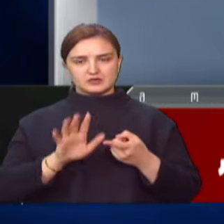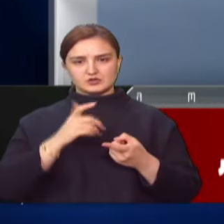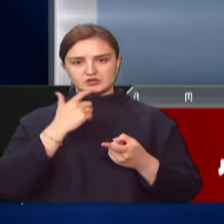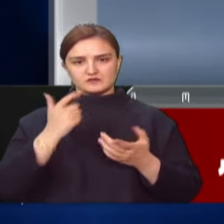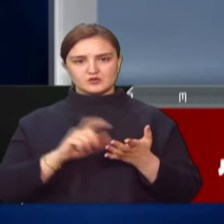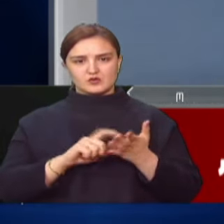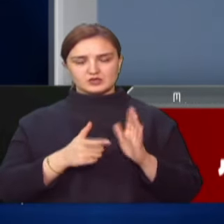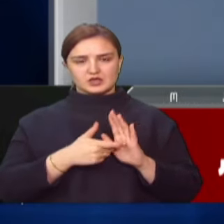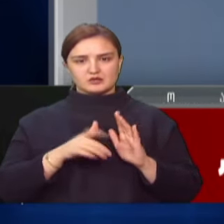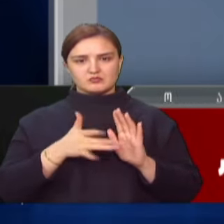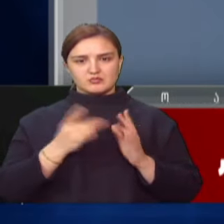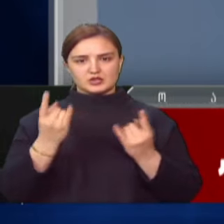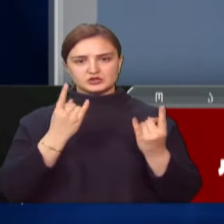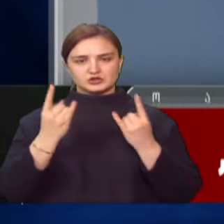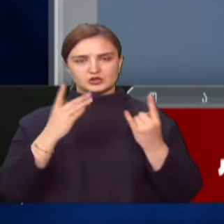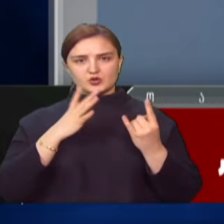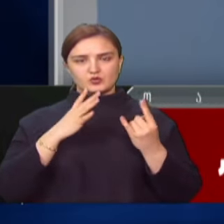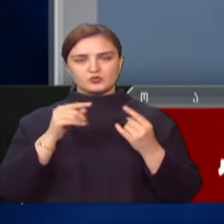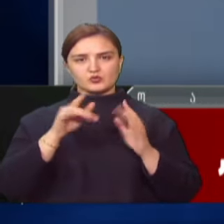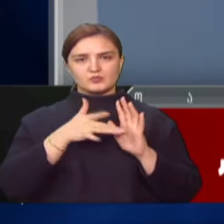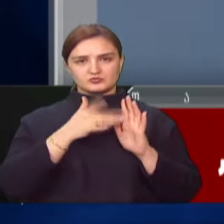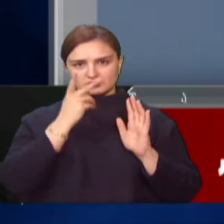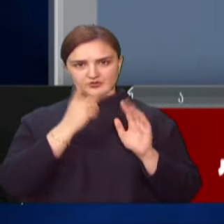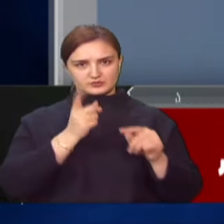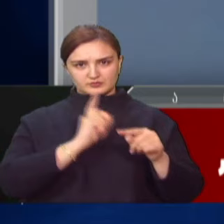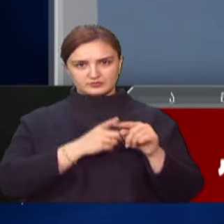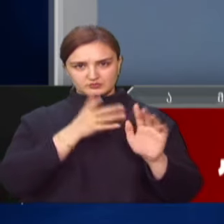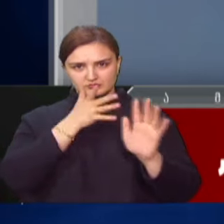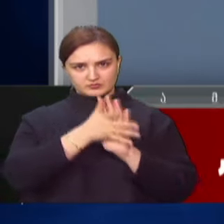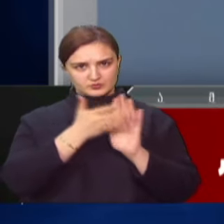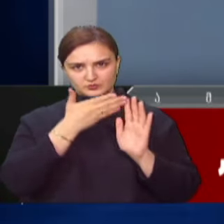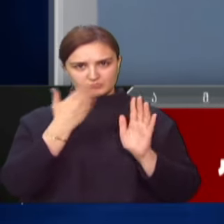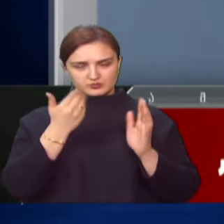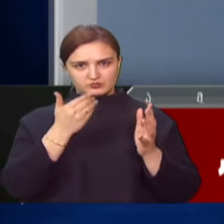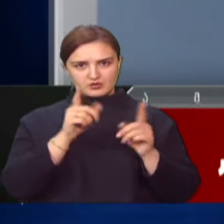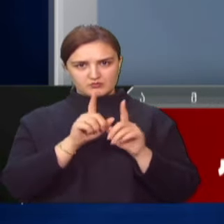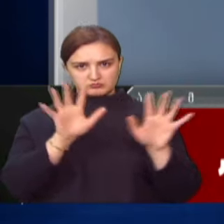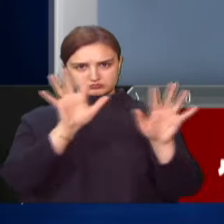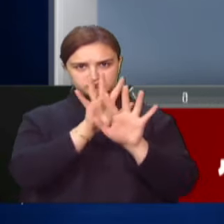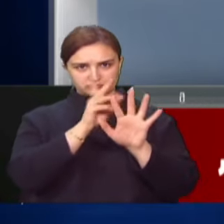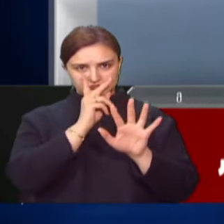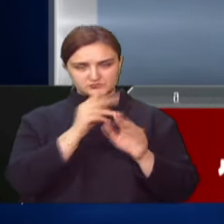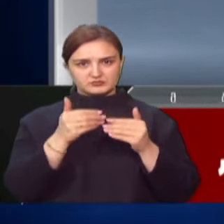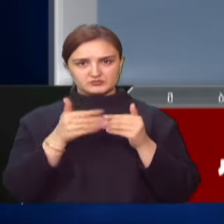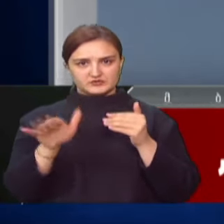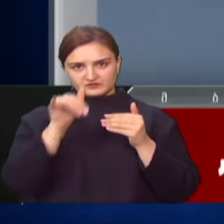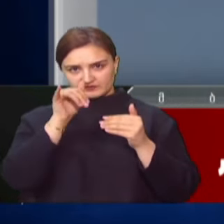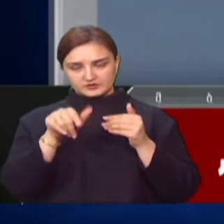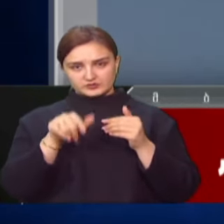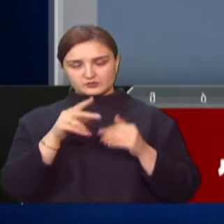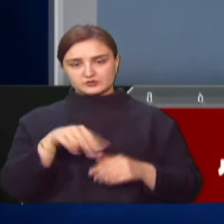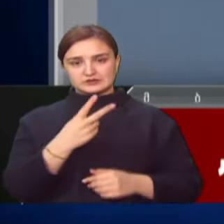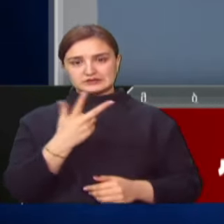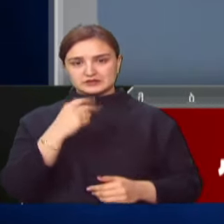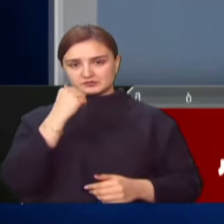სადაც ფანჯრებში დაბურული შუშა იყო ჩასმული და პრაქტიკულად არიღებოდა. Ამ კონტექსტში საქართველოს ხელისუფლებამ აცნობა კომიტეტს თავისი 2023